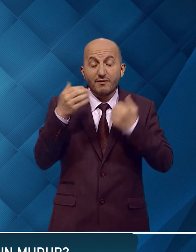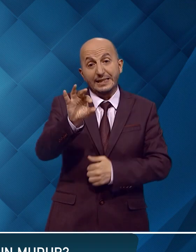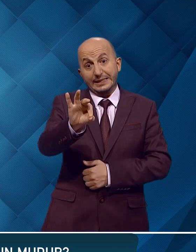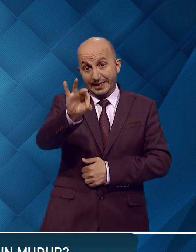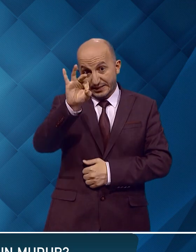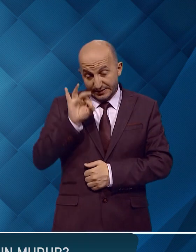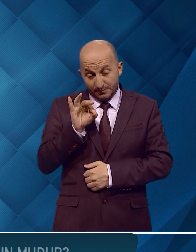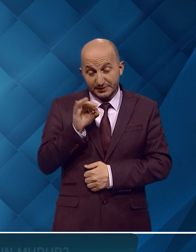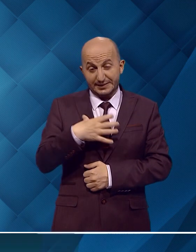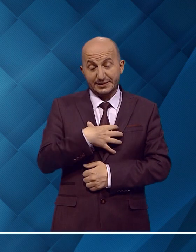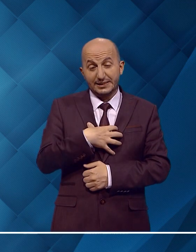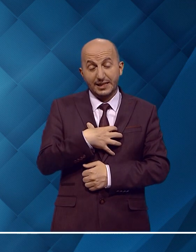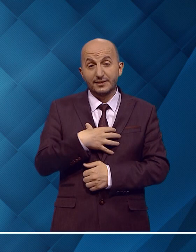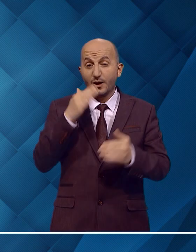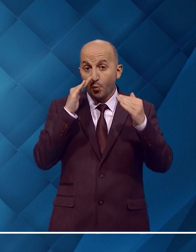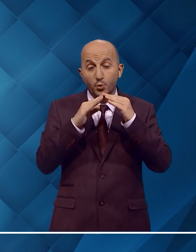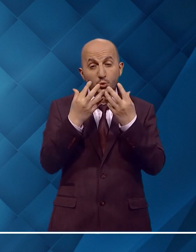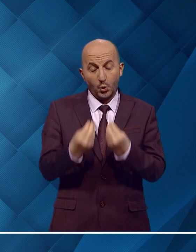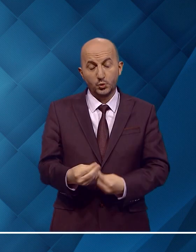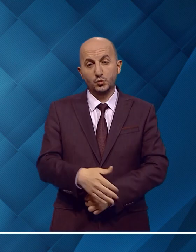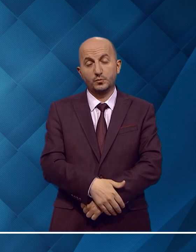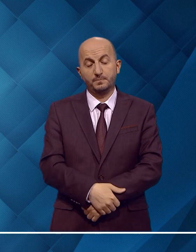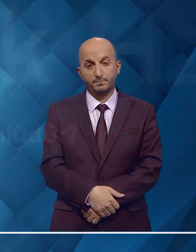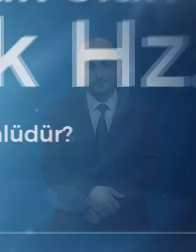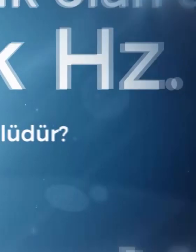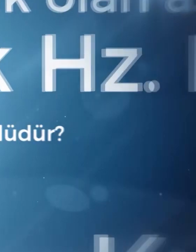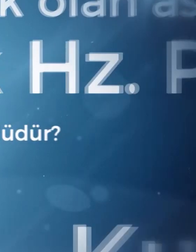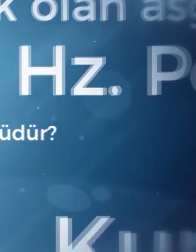hayvanların tercih edilmesi dinen de uygun olur.